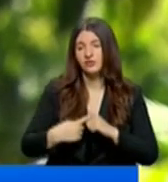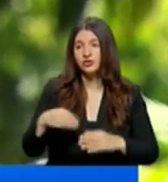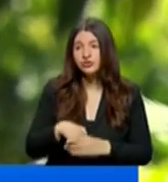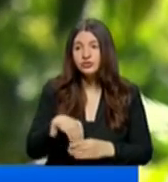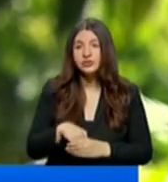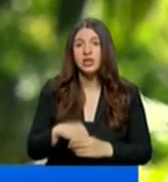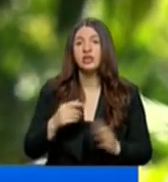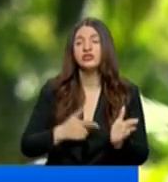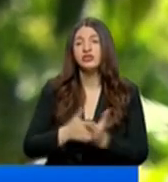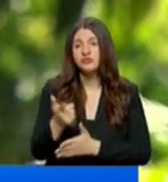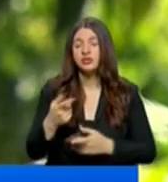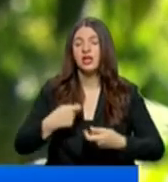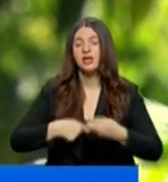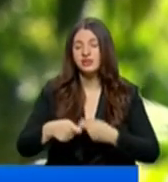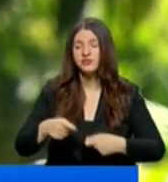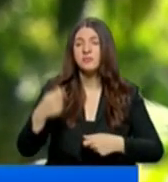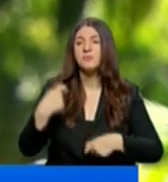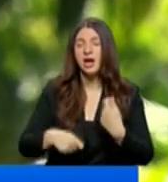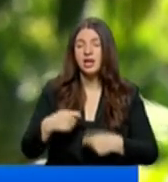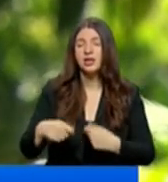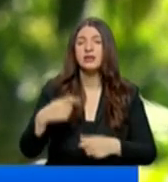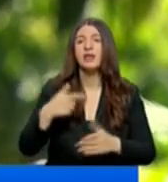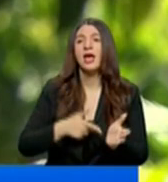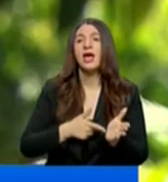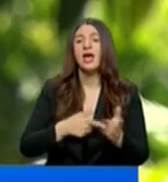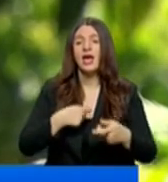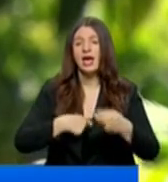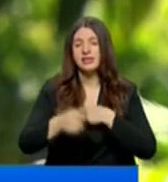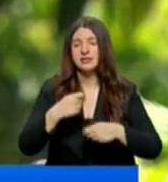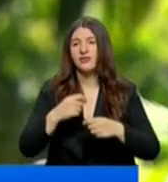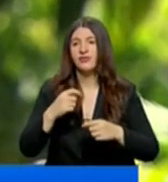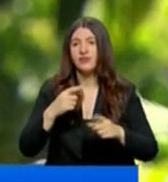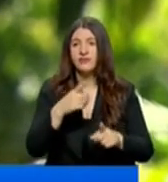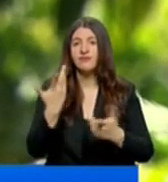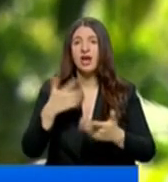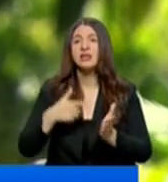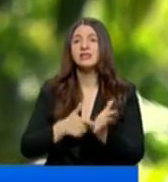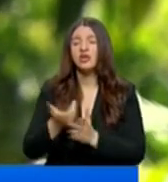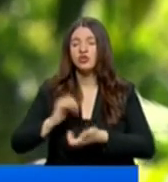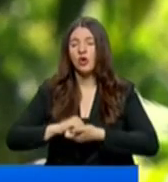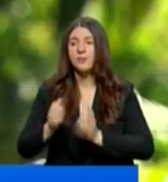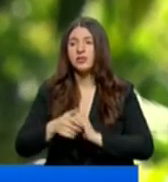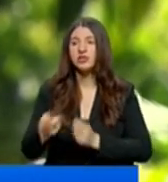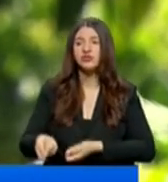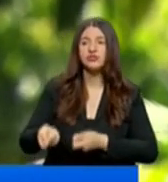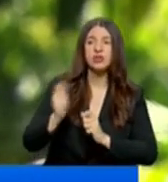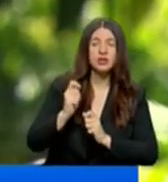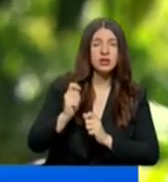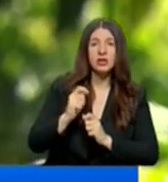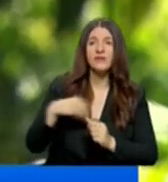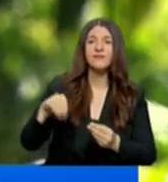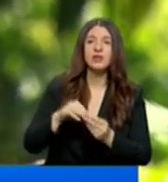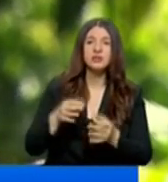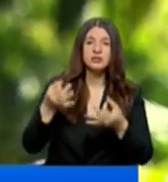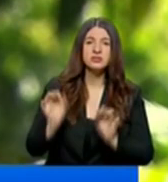içerisinde çiftçinin de esnafın da bankalardan esnaf kefalet veya ziraat kooperatiflerinden çektiği kredilerin